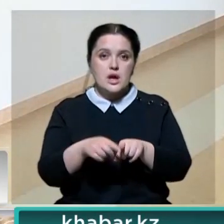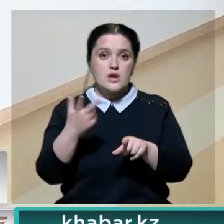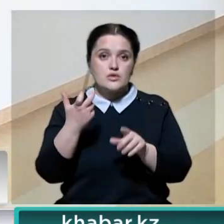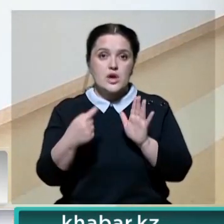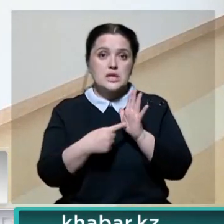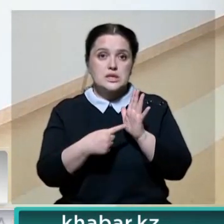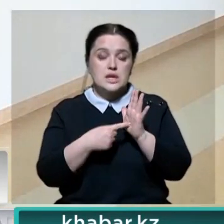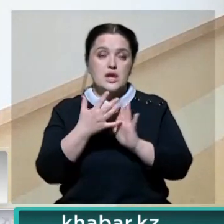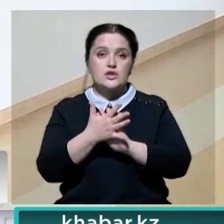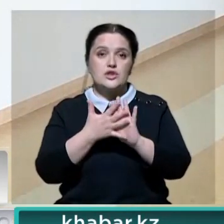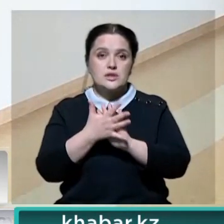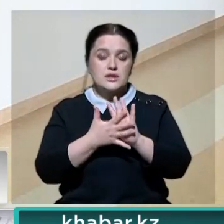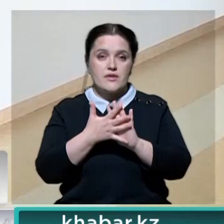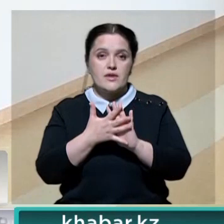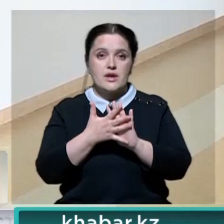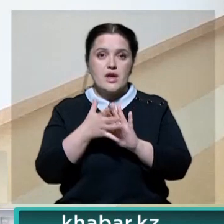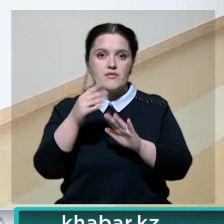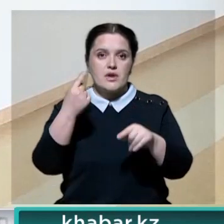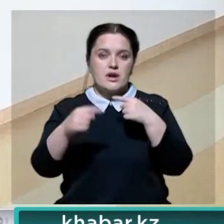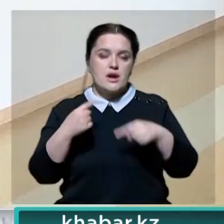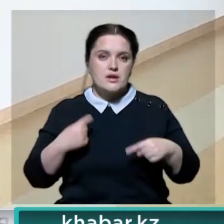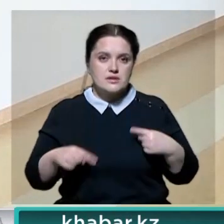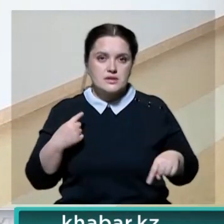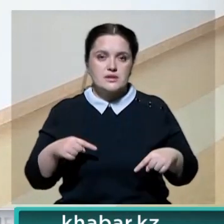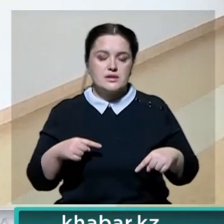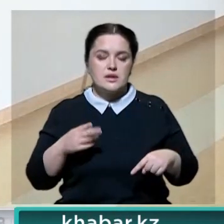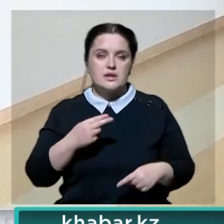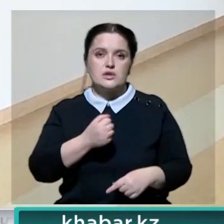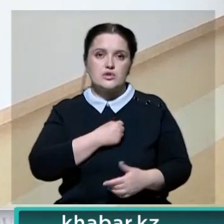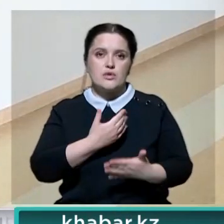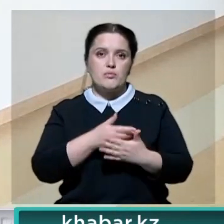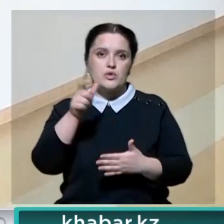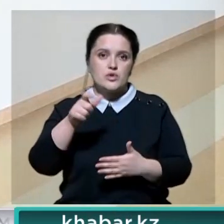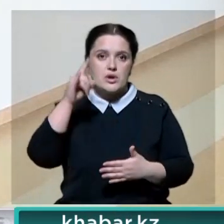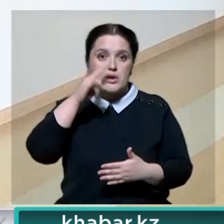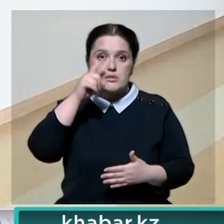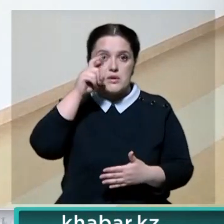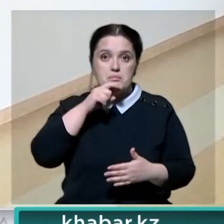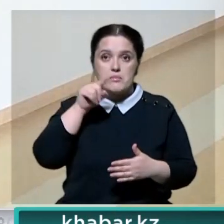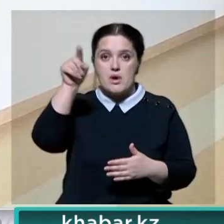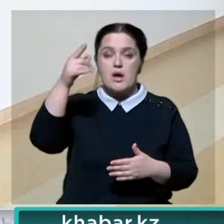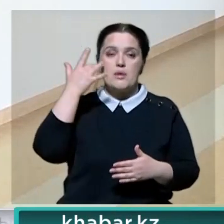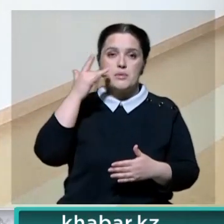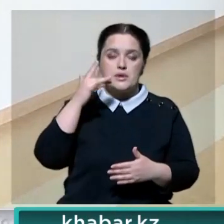языков жестов. И они все разные, и, к сожалению, например, человек из Казахстана не понимает человека из Америки.